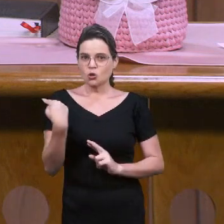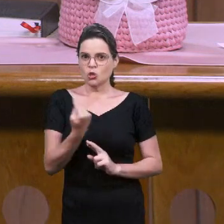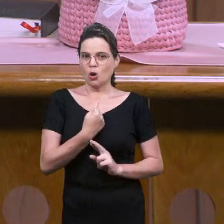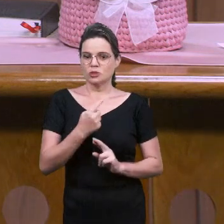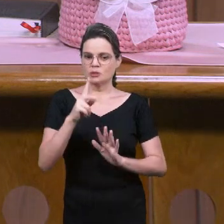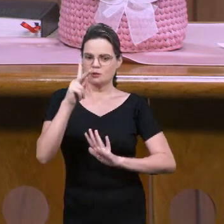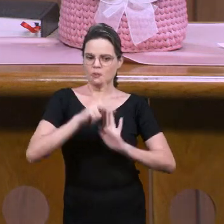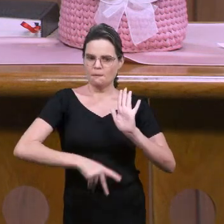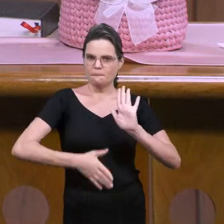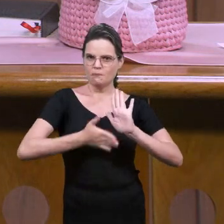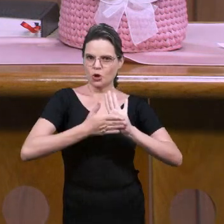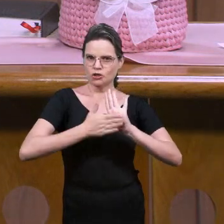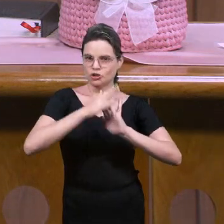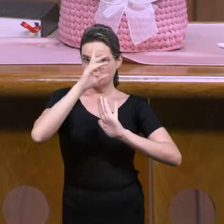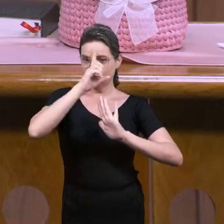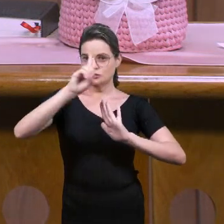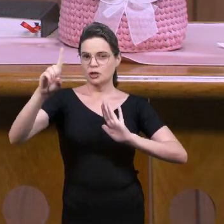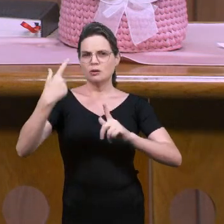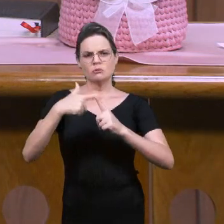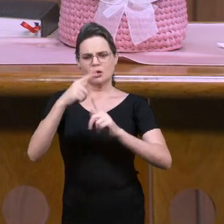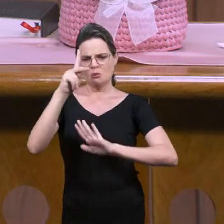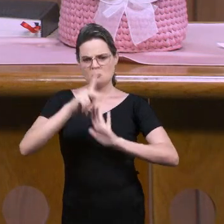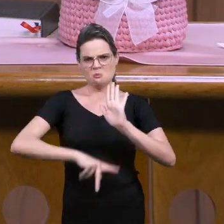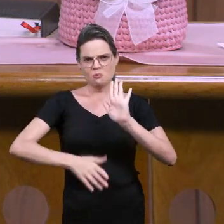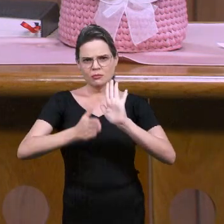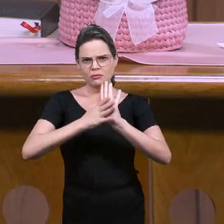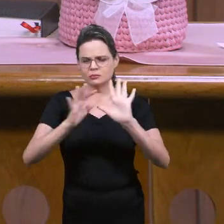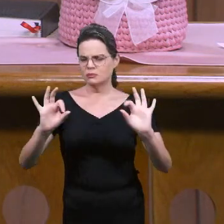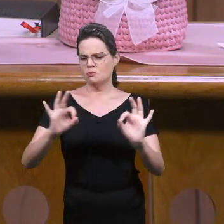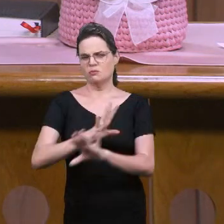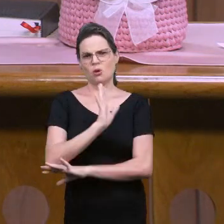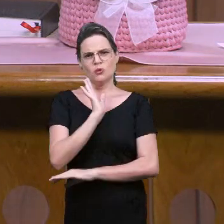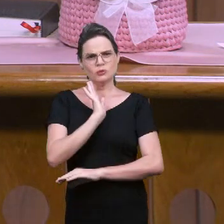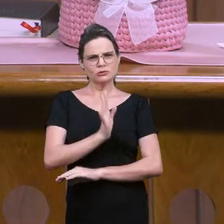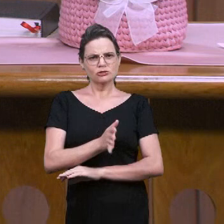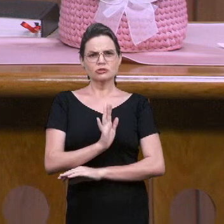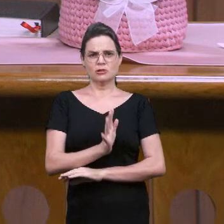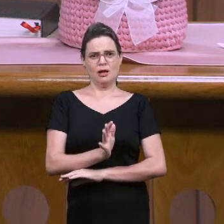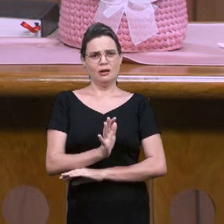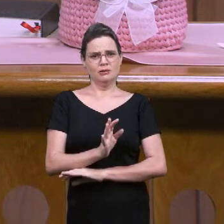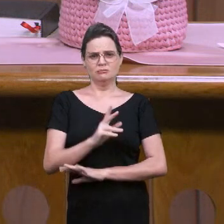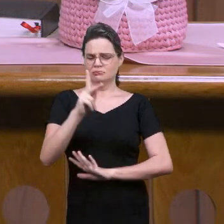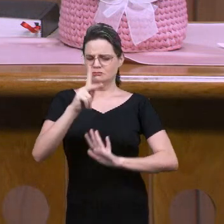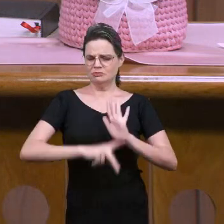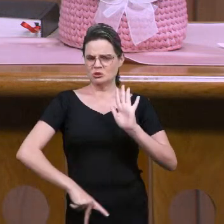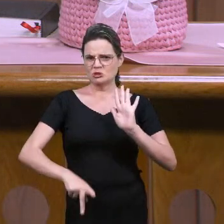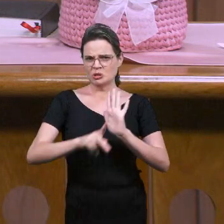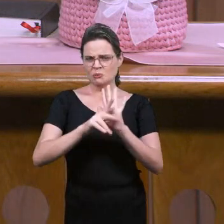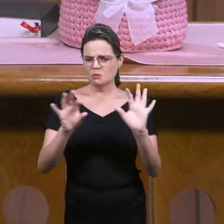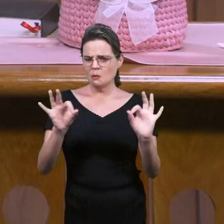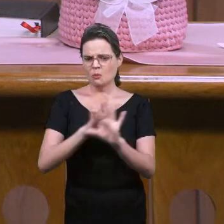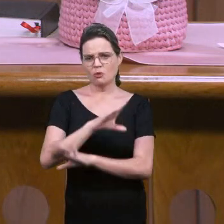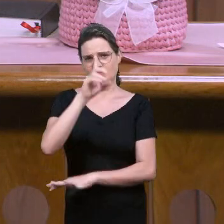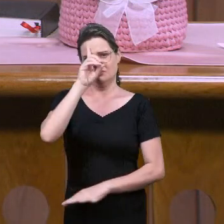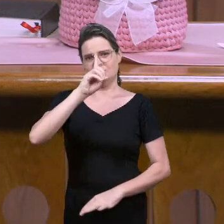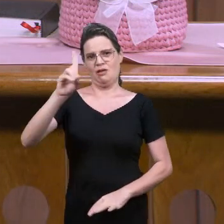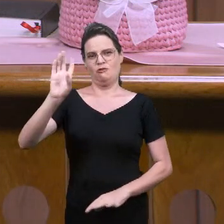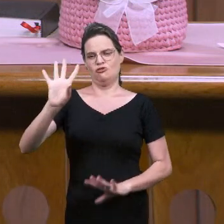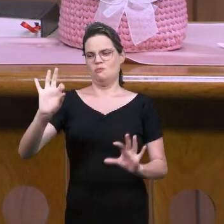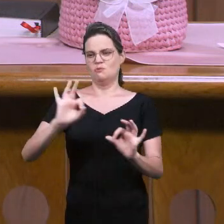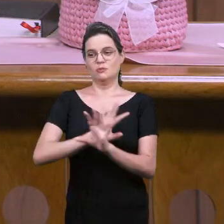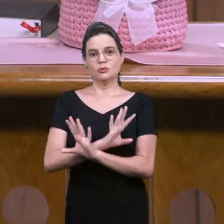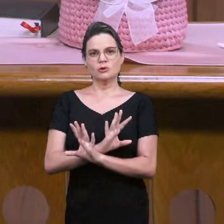avec un projet, le projet est prêt. Le projet de Dieu est prêt. Ce qui